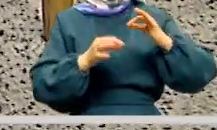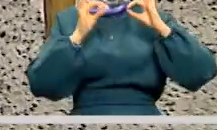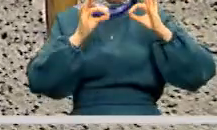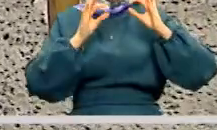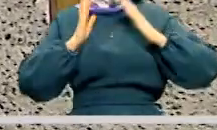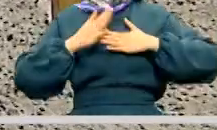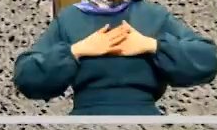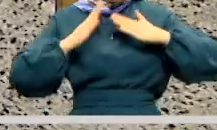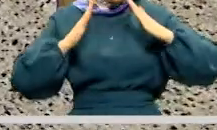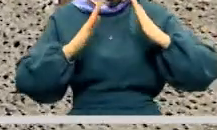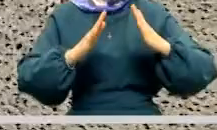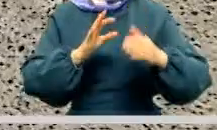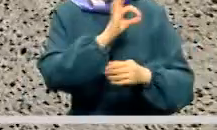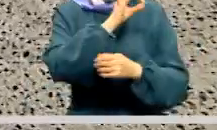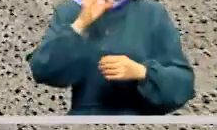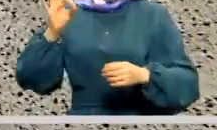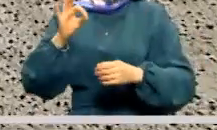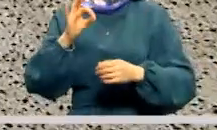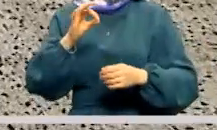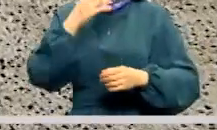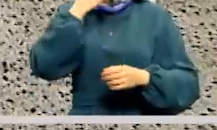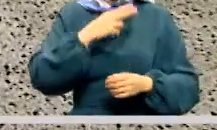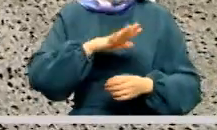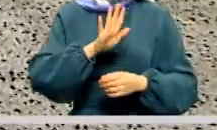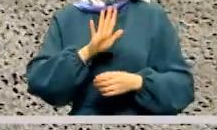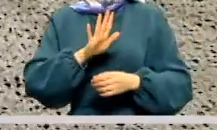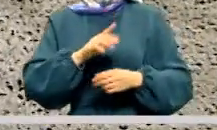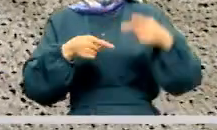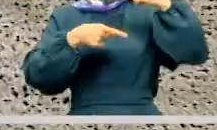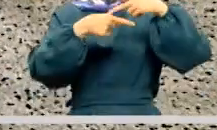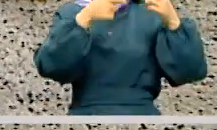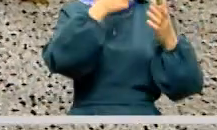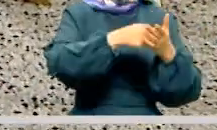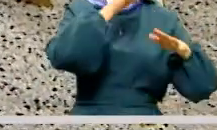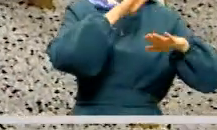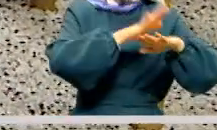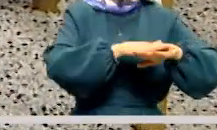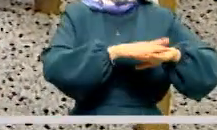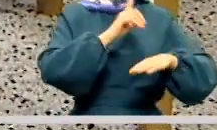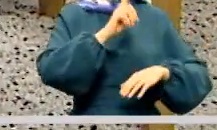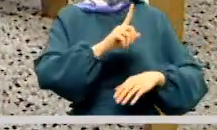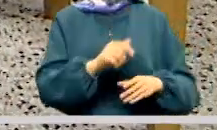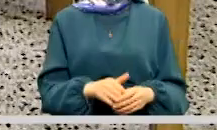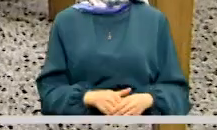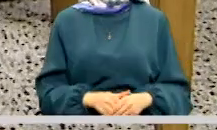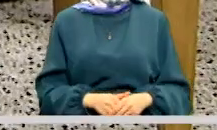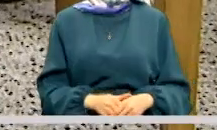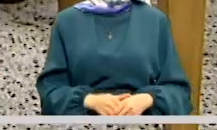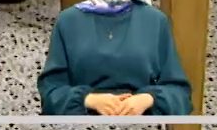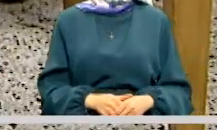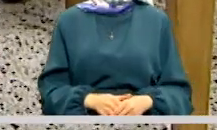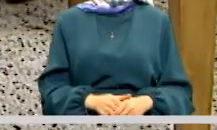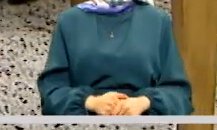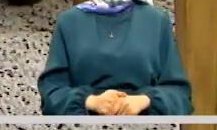terkibi hiç terk etmemeyi zekatta da yapmalı Dolayısıyla bizim bu noktada sanki hani eve